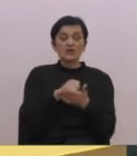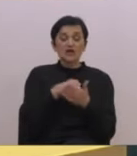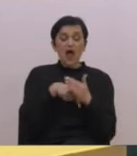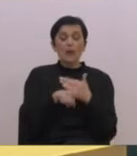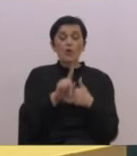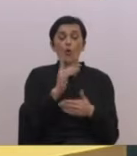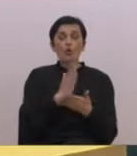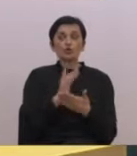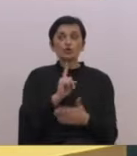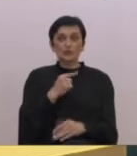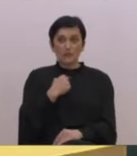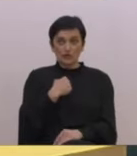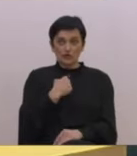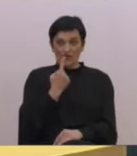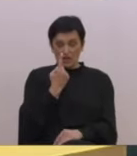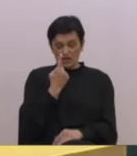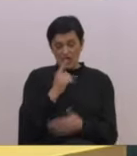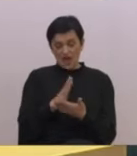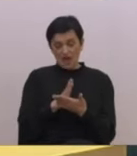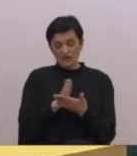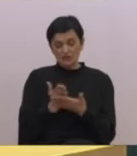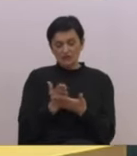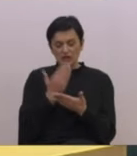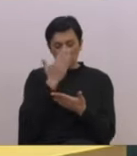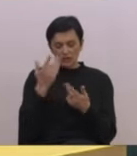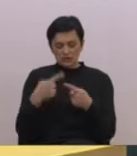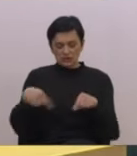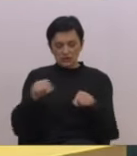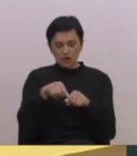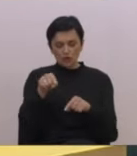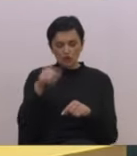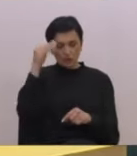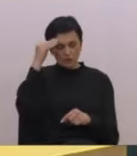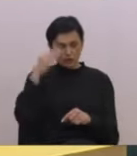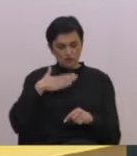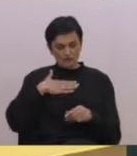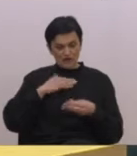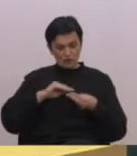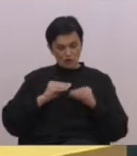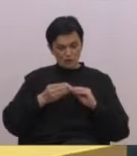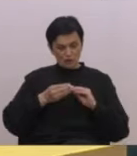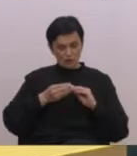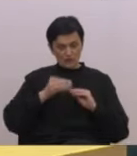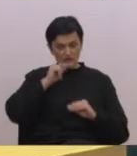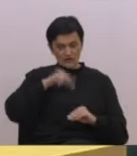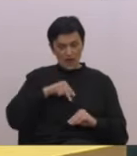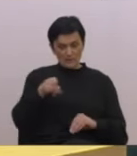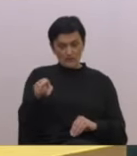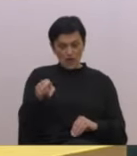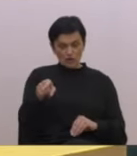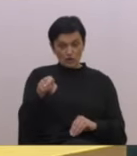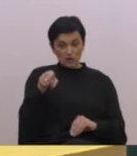ჩვენ რაღაც ერთი ნაწილი ჩვენი საზოგადოების მივიჩნიეთ ჩვენ პრობლემებში დამნაშავეთ და